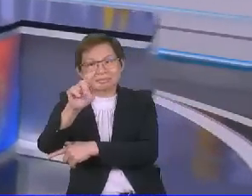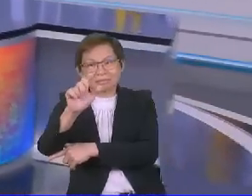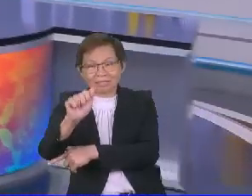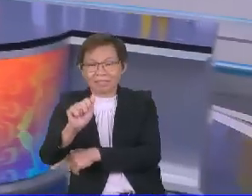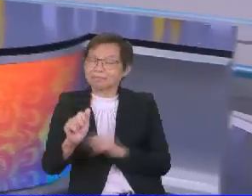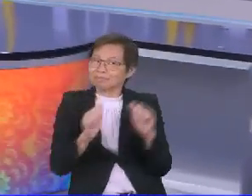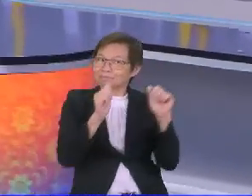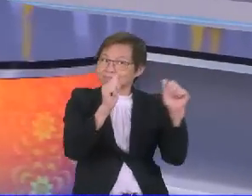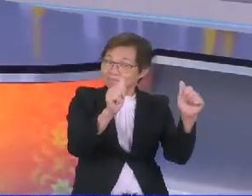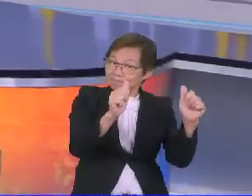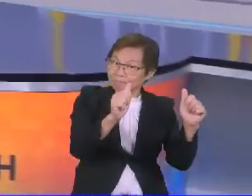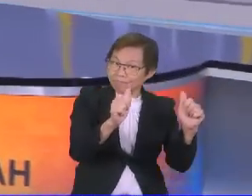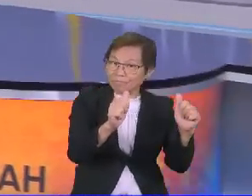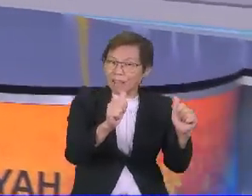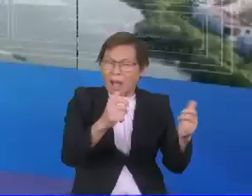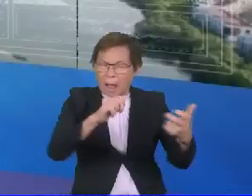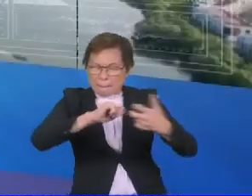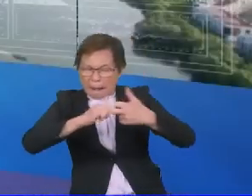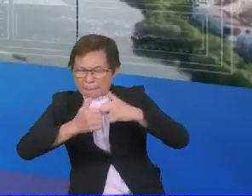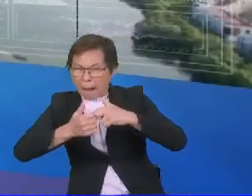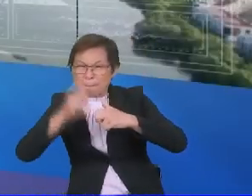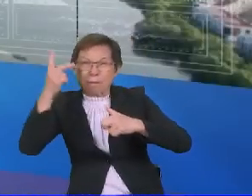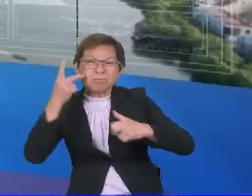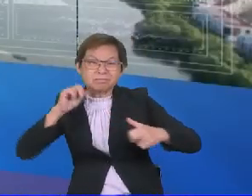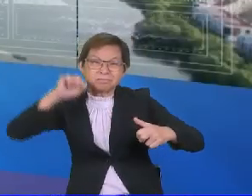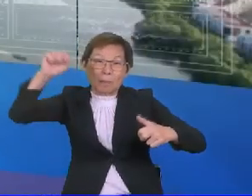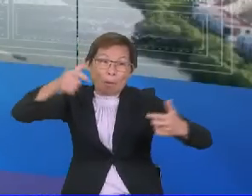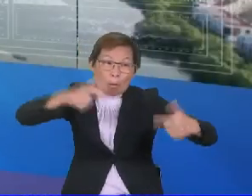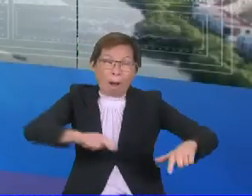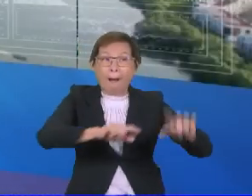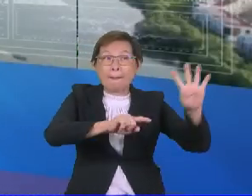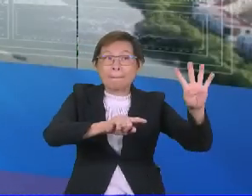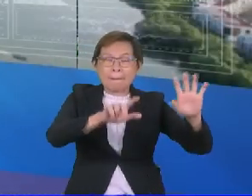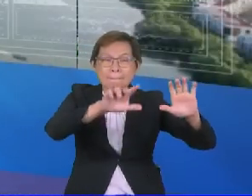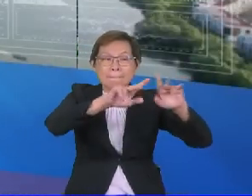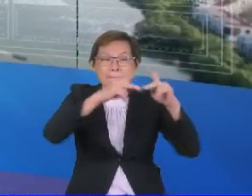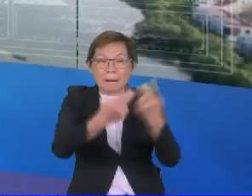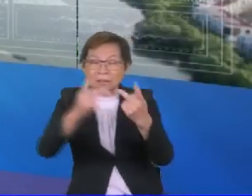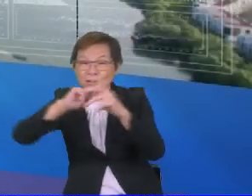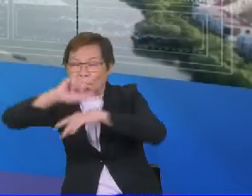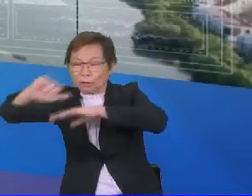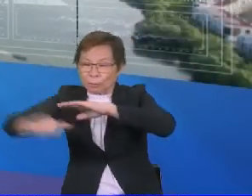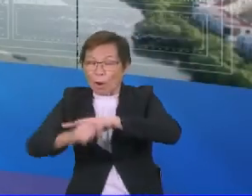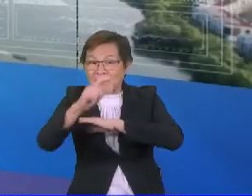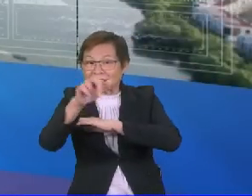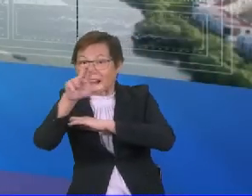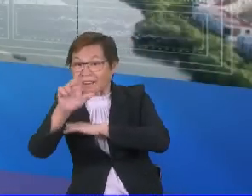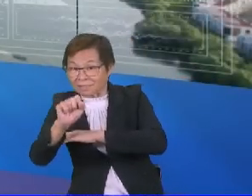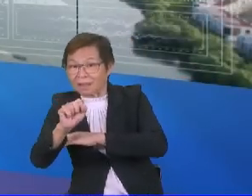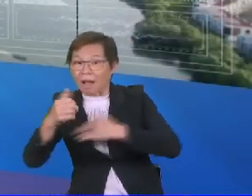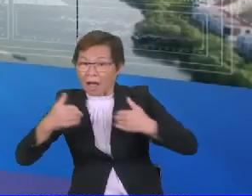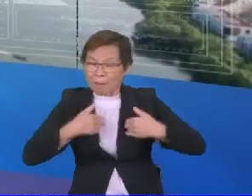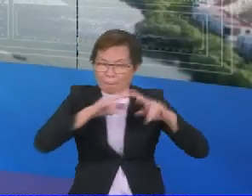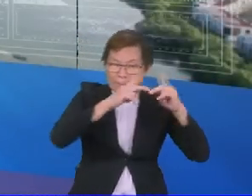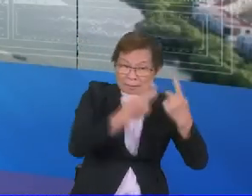baik sahih berikuttan kemelut politik di Sabah 4 partai komponen di bawah gabungan Rakyat sabajirs terdiri dari